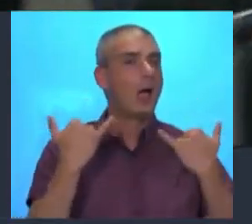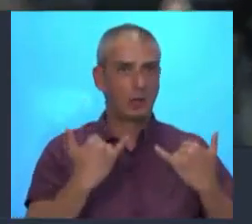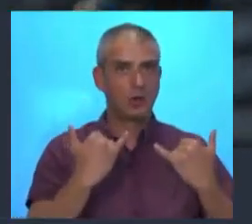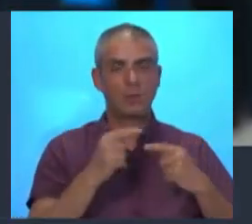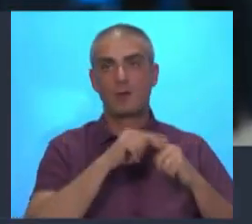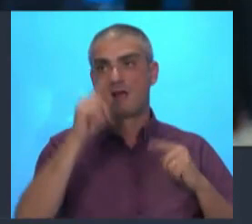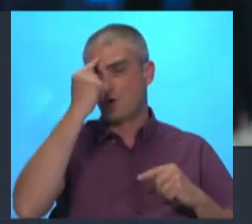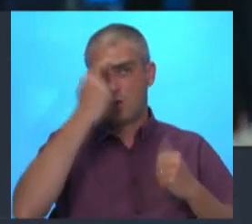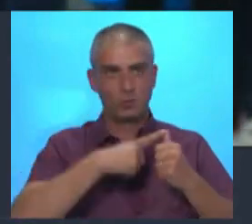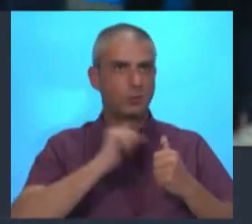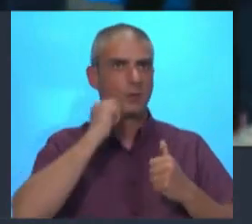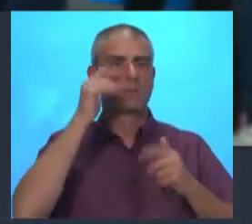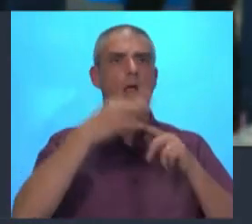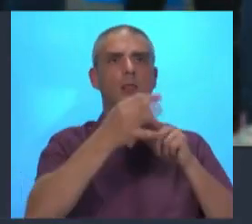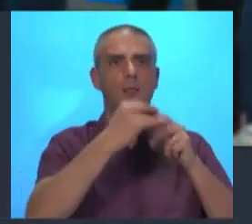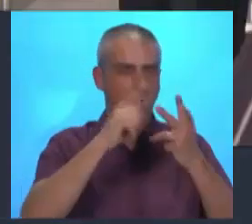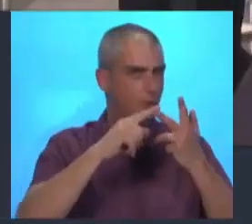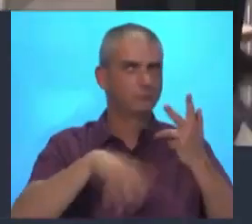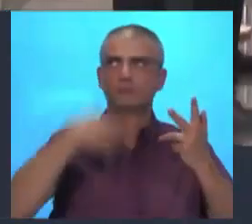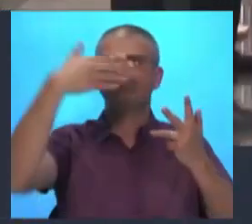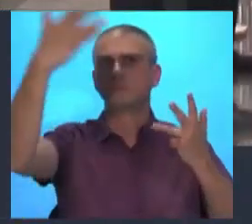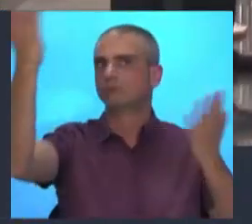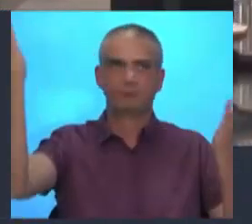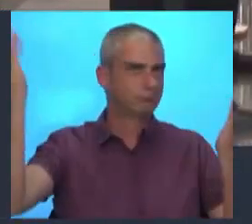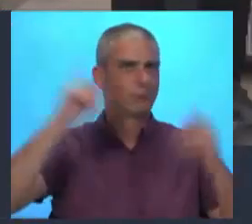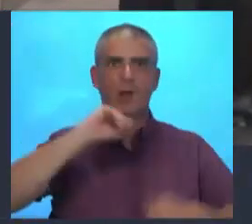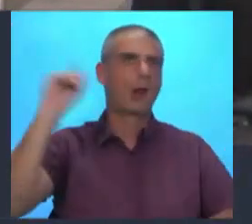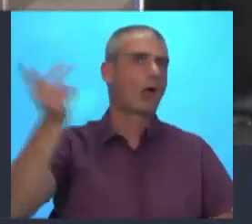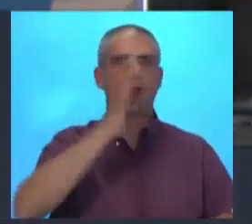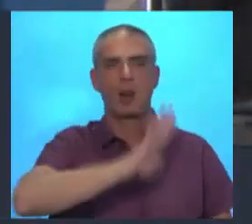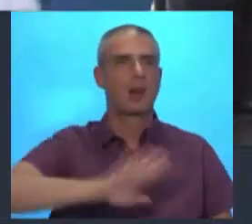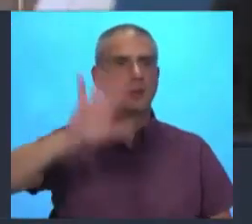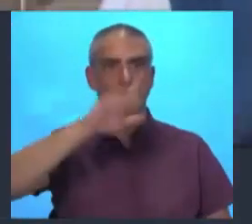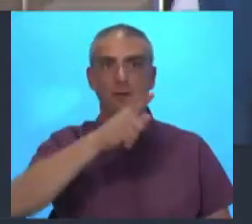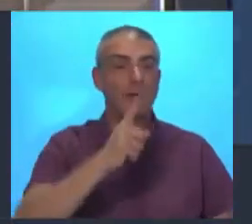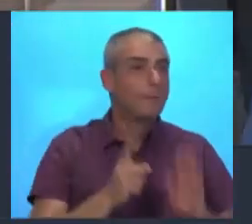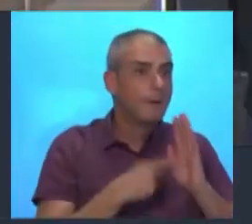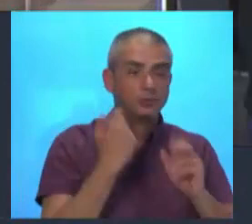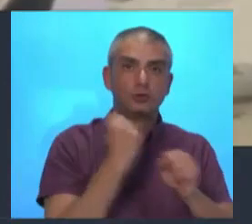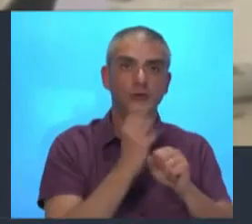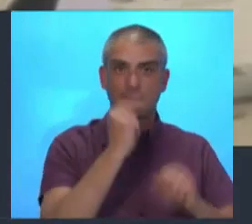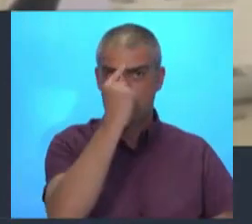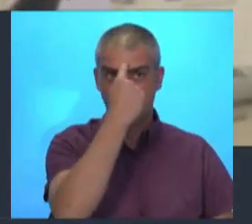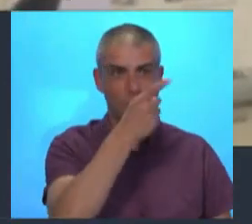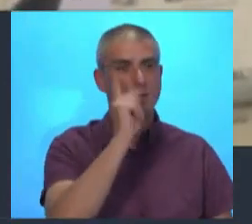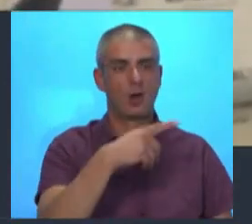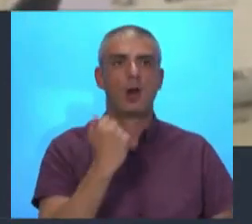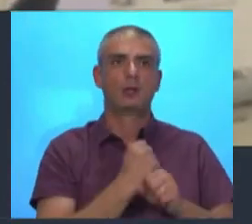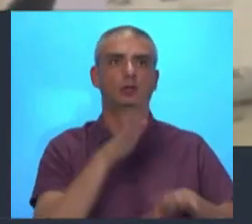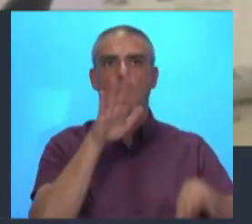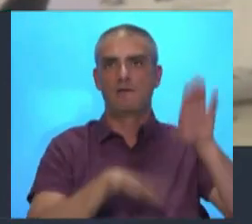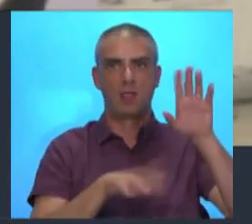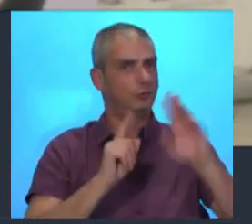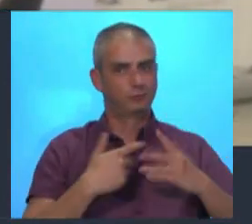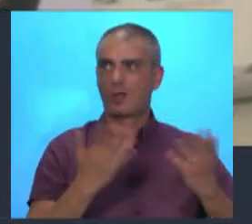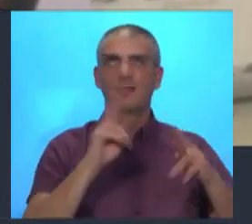להודו, מחר לתאילנד ומחרותיים לכל המזרח. את התקדים הזה שנעשה עם אייר אינדיה עשוי לגרום מפליה, כמו שאמרת, שלא קיים